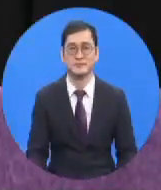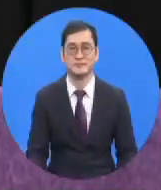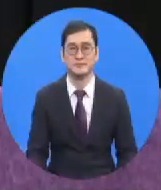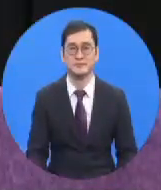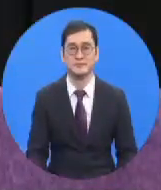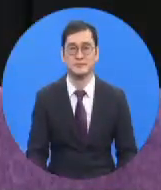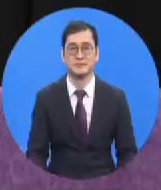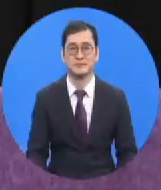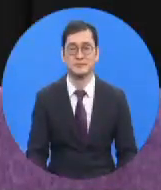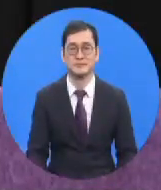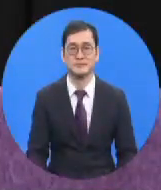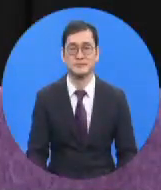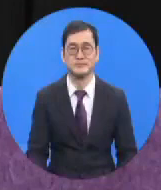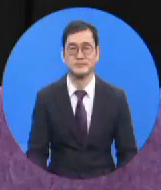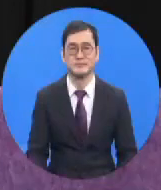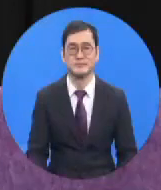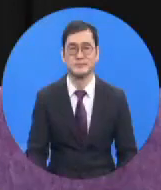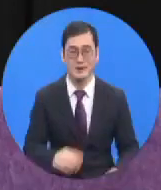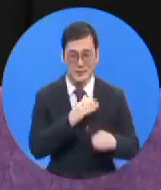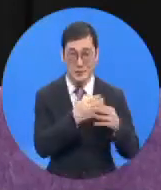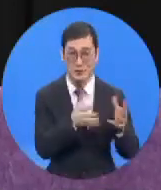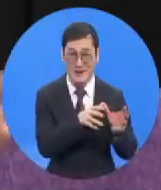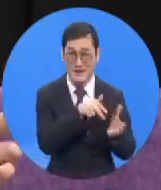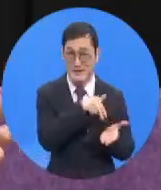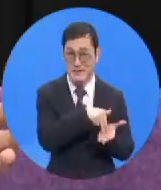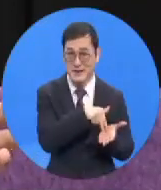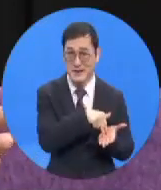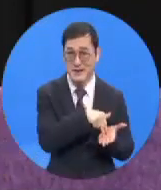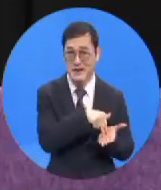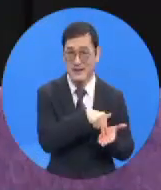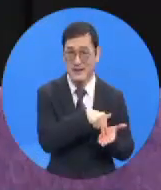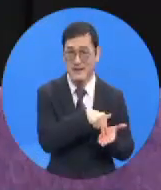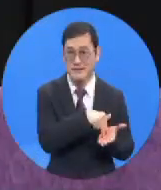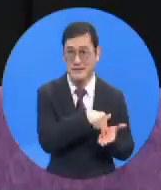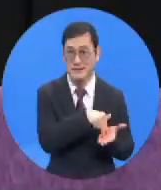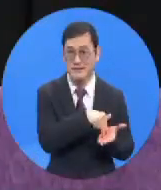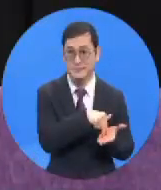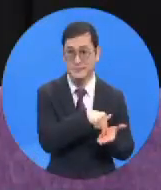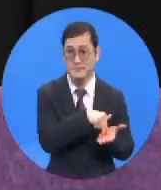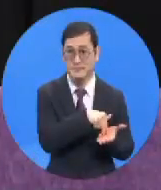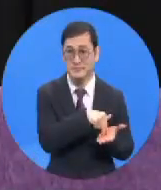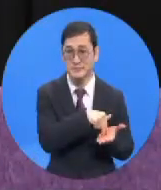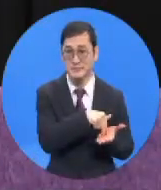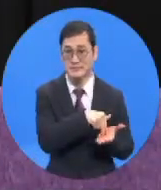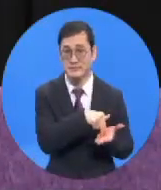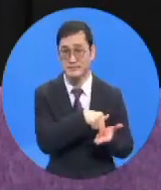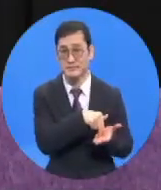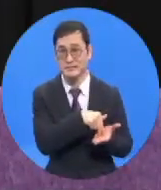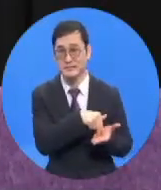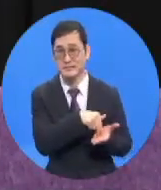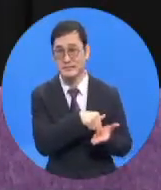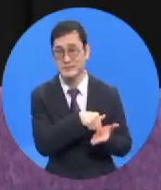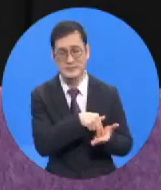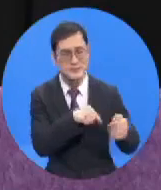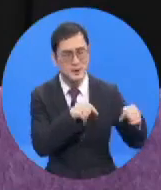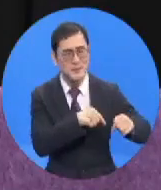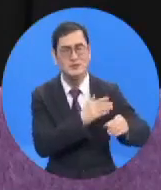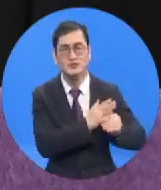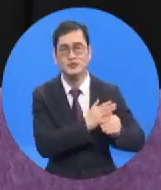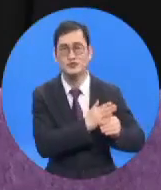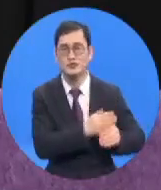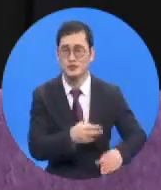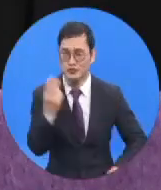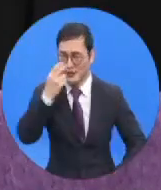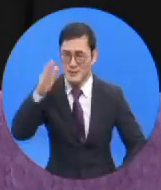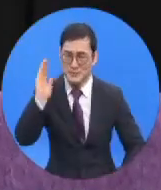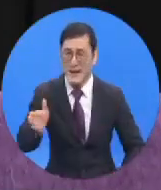입장은 당정 간의 협의를 통해서 그것을 뭐 말씀드리겠다는 게 아직 말씀드린 적이 없다는 말씀을 드리고요. 알겠습니다. 하여튼 수사하지